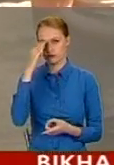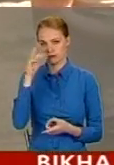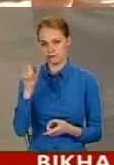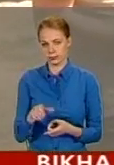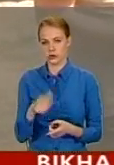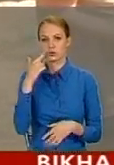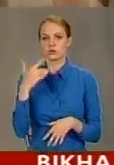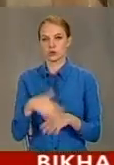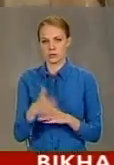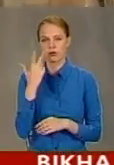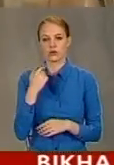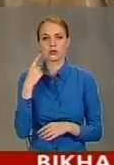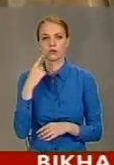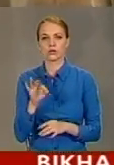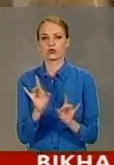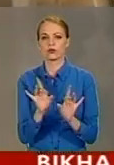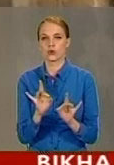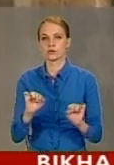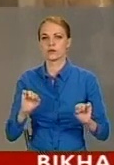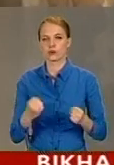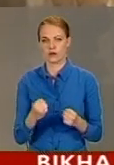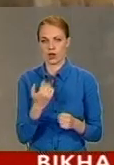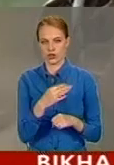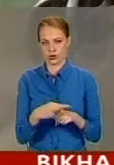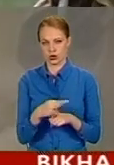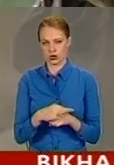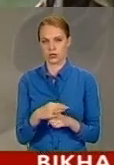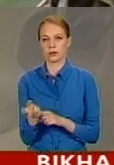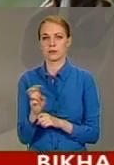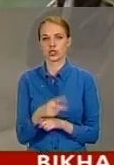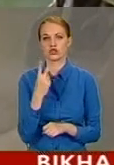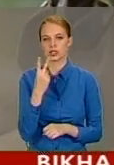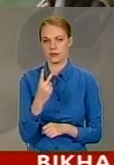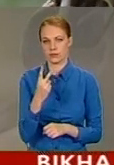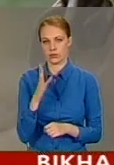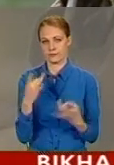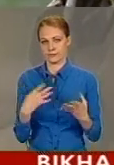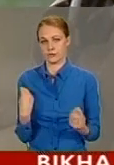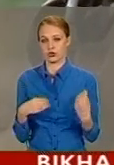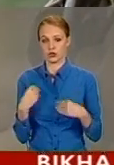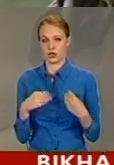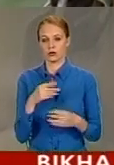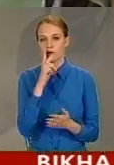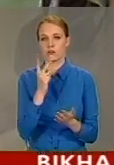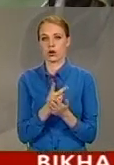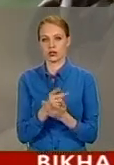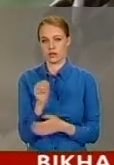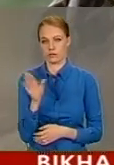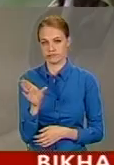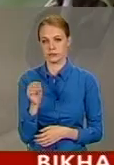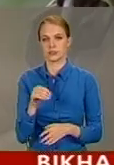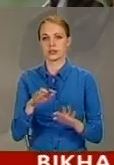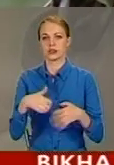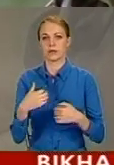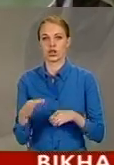Кравченко зрозумів, коли почув розповідь товаришевої дружини. Прийшли двоє в штатському, показали корочку,